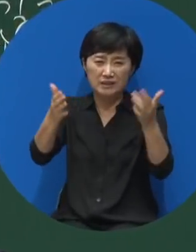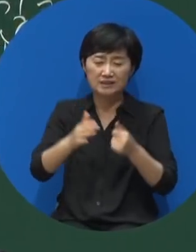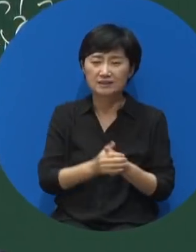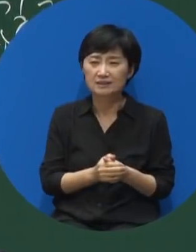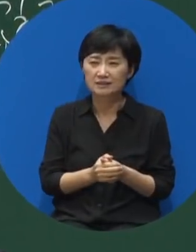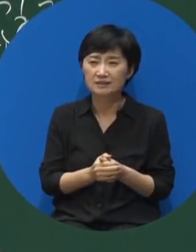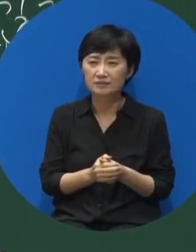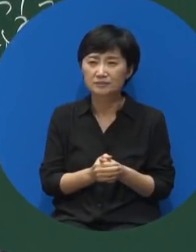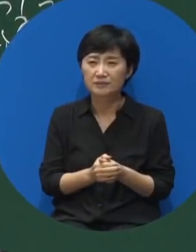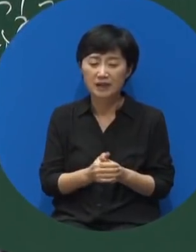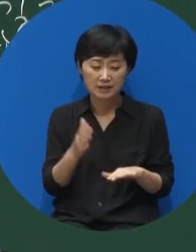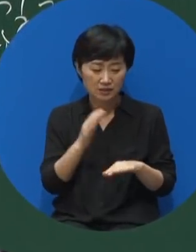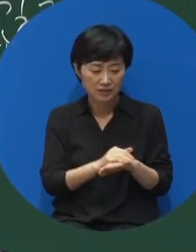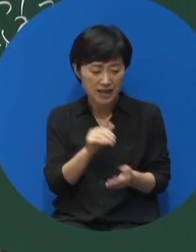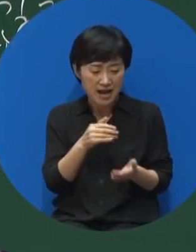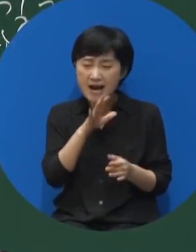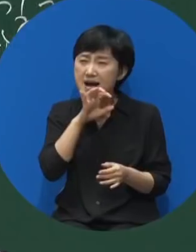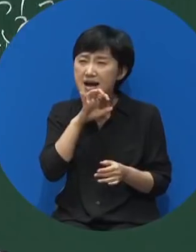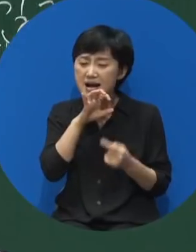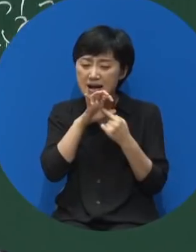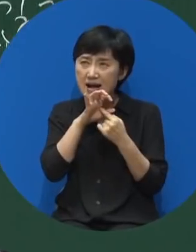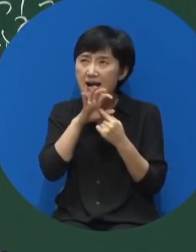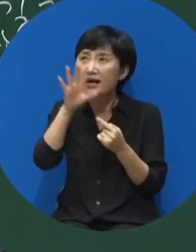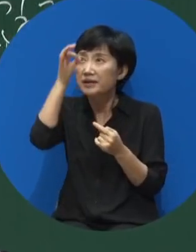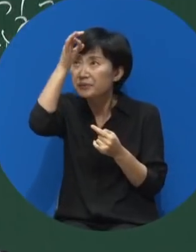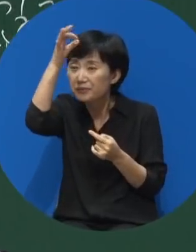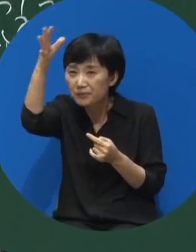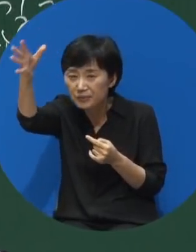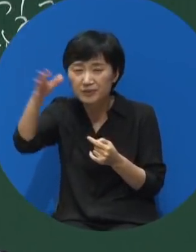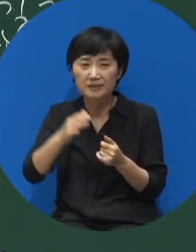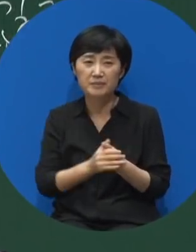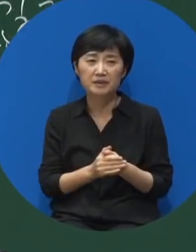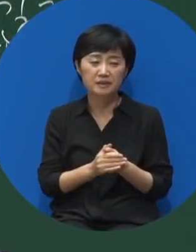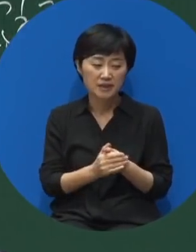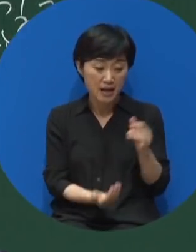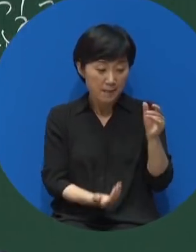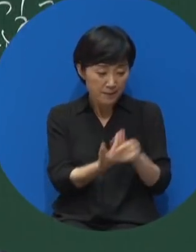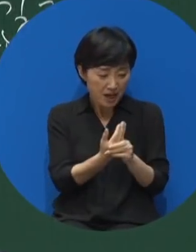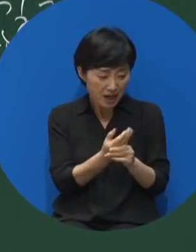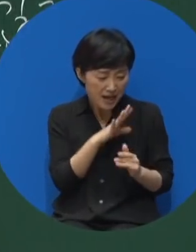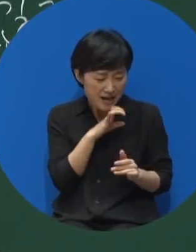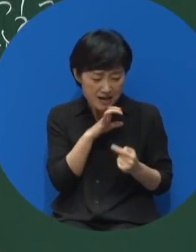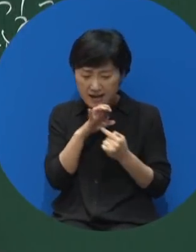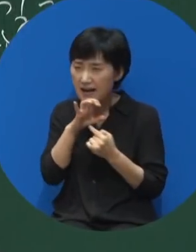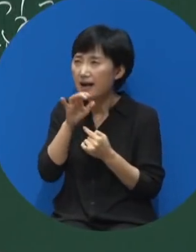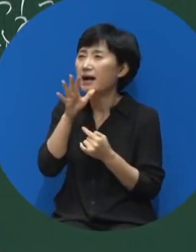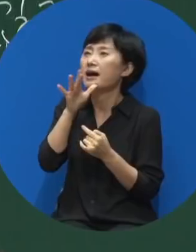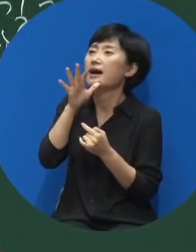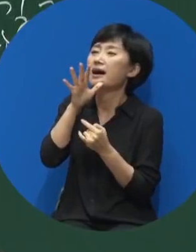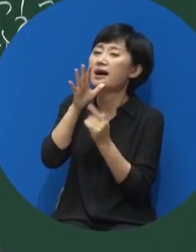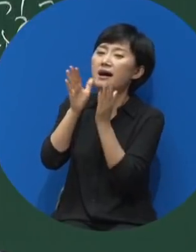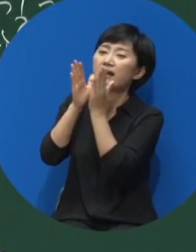나중에 미안할 겁니다. 아, 하나님 이렇게 응답하시려고 나를 이렇게 하셨구나.